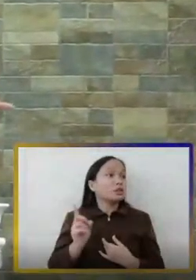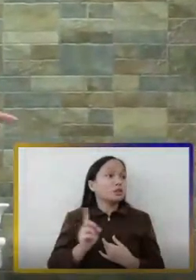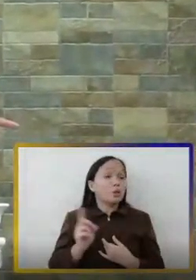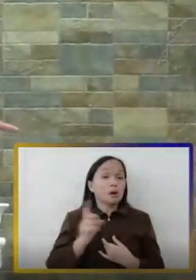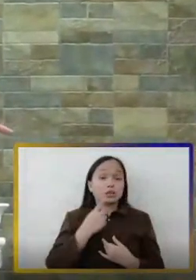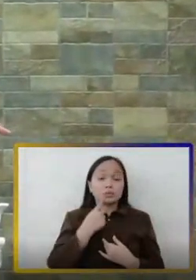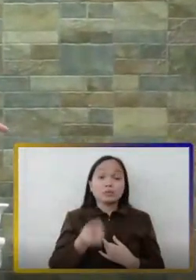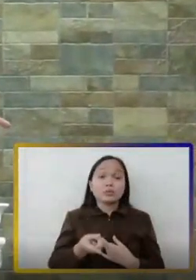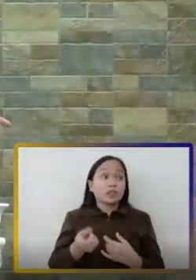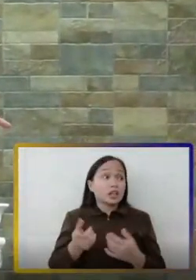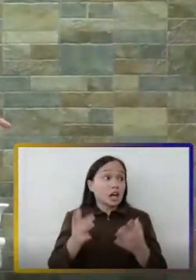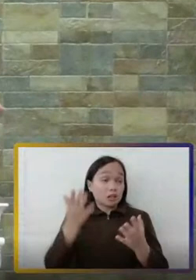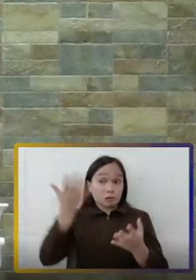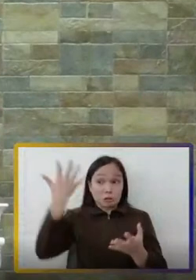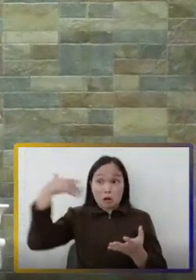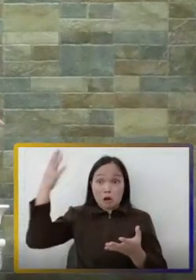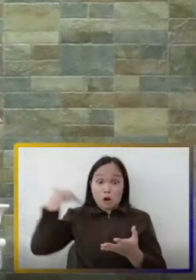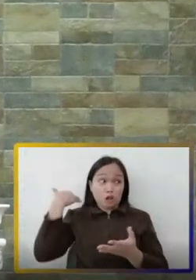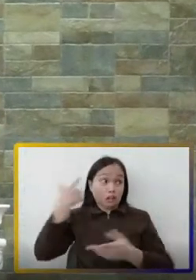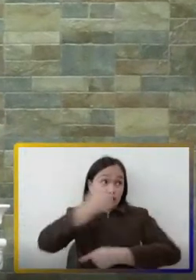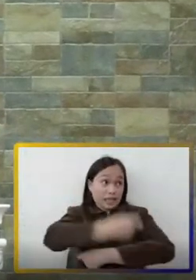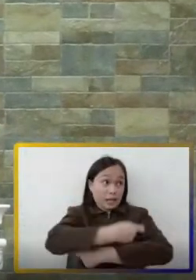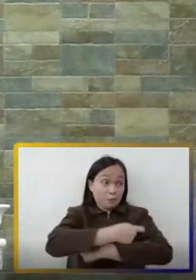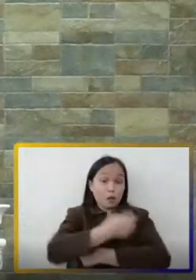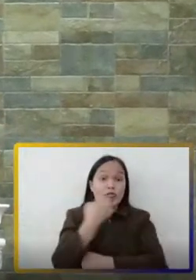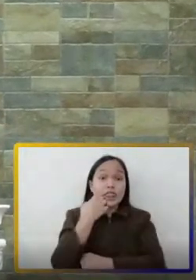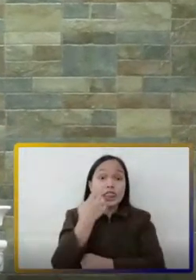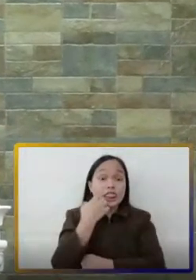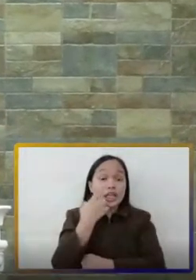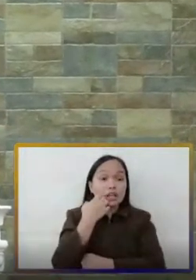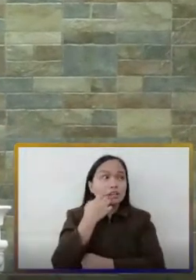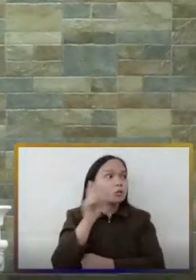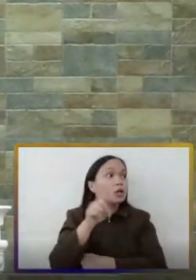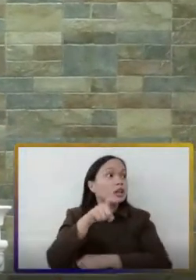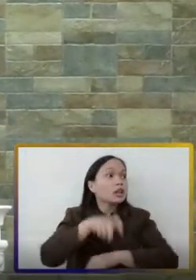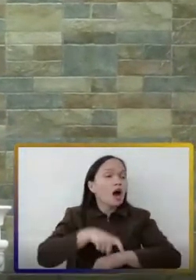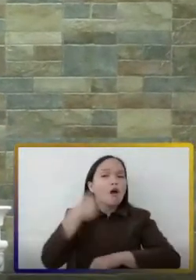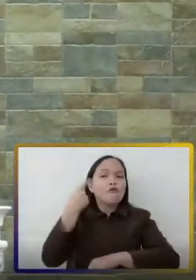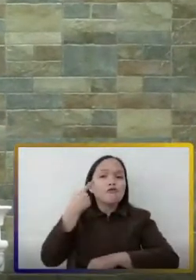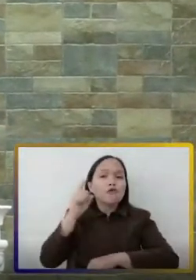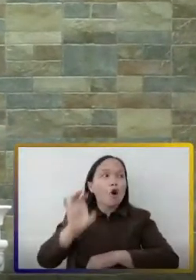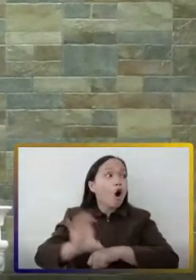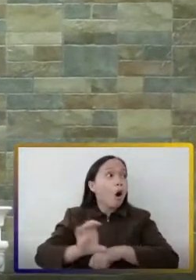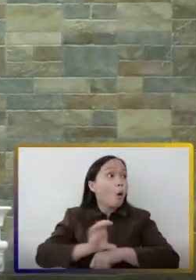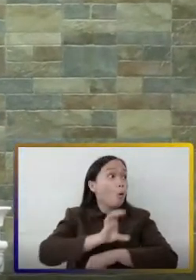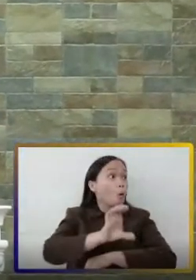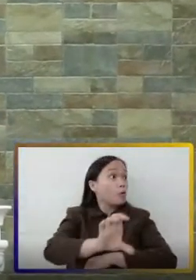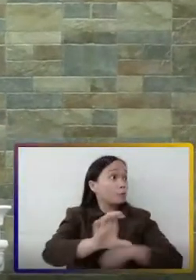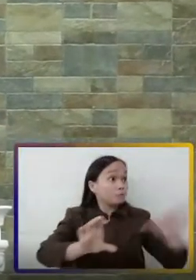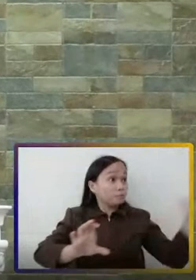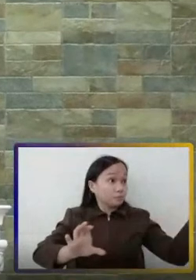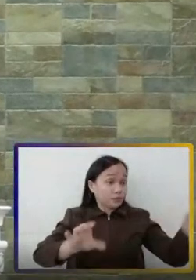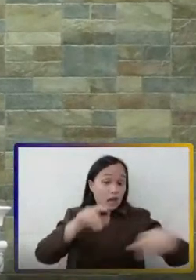table is also a counseling table ng mga parents.